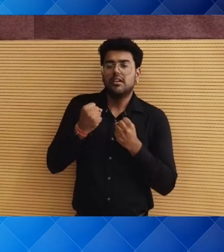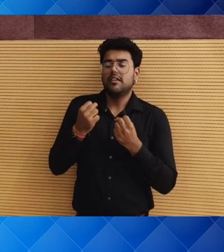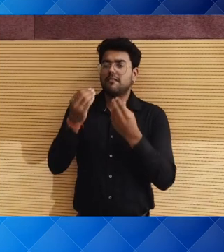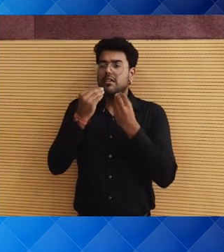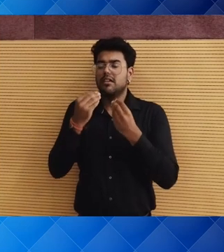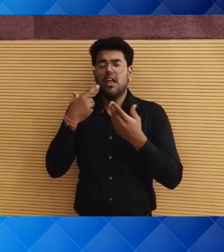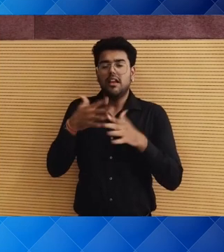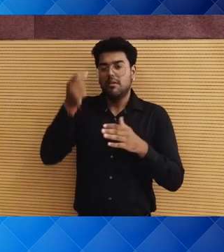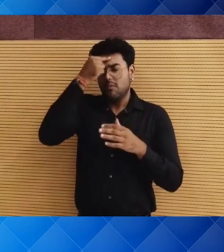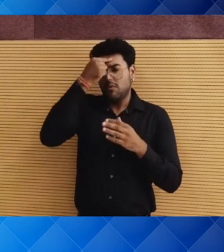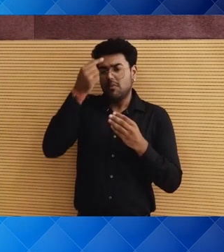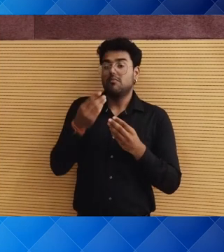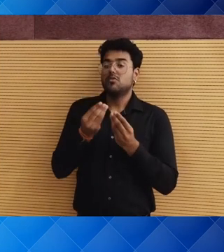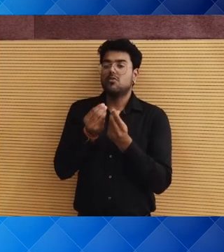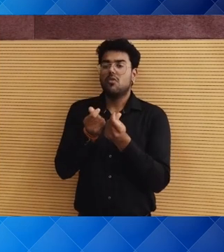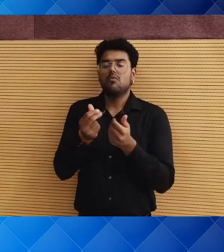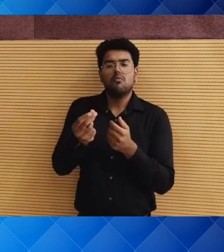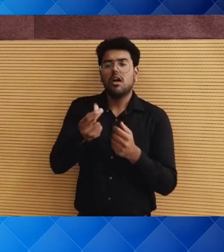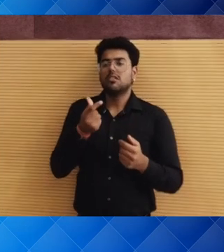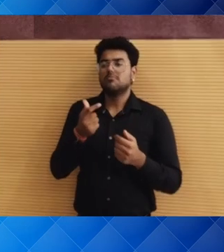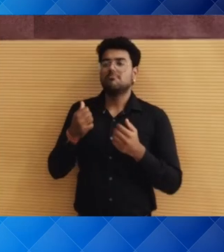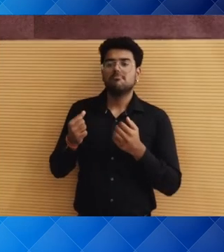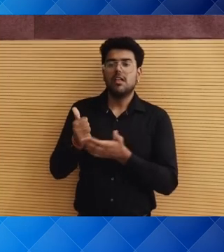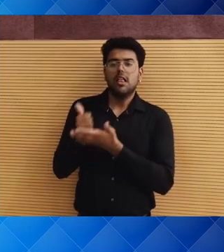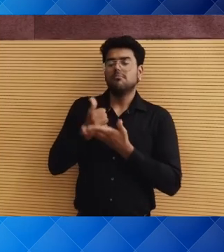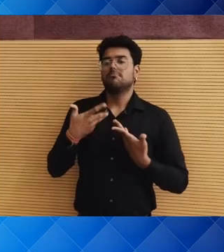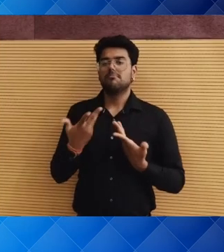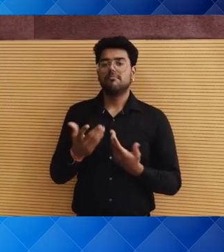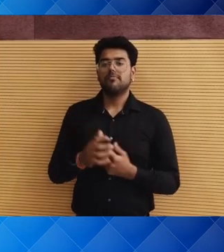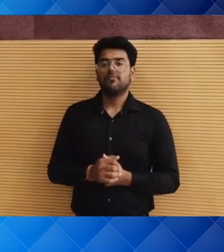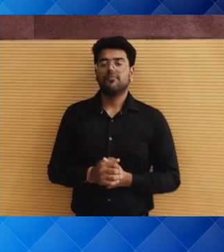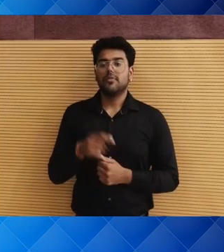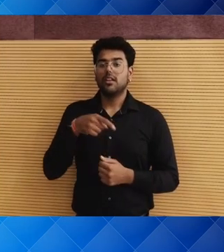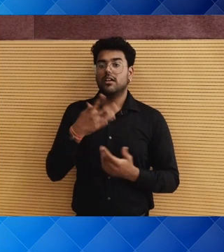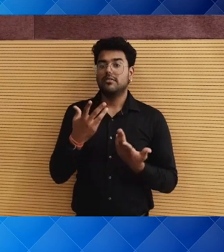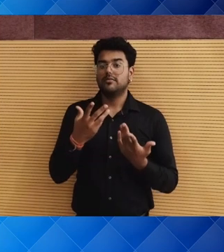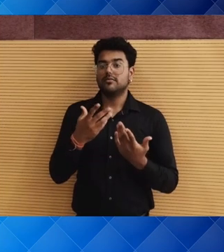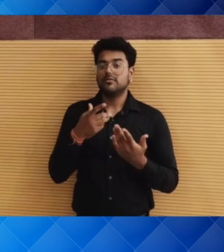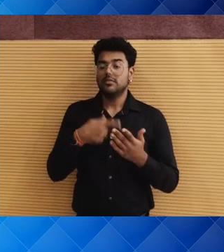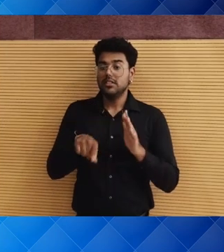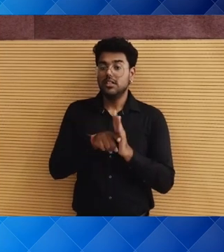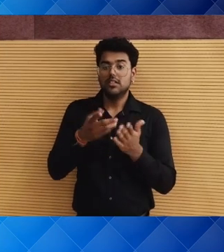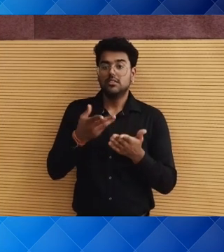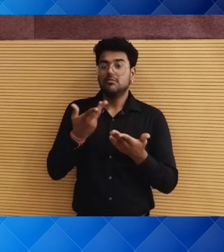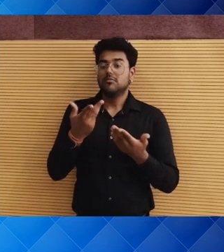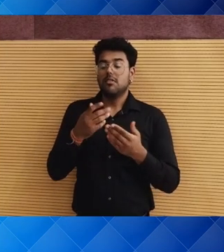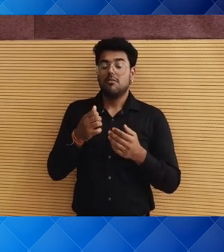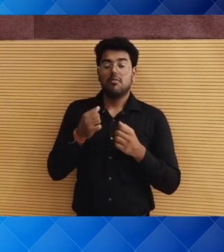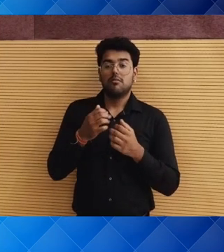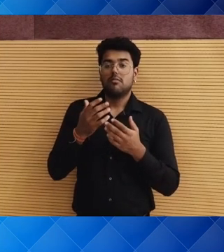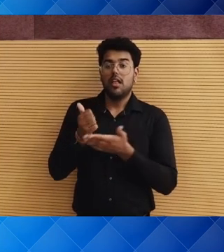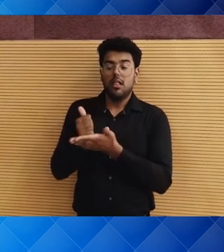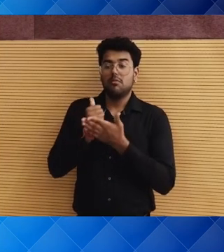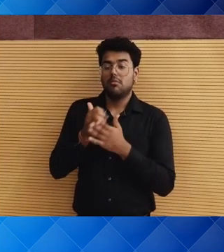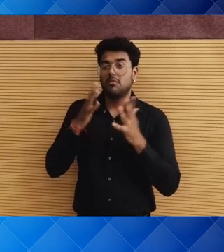भी परेशानी में अगर रहते हैं तो एकदम हमारा साथ देती हैं। इस दस्तावेज के निर्माण में उनका बहुत बड़ा हाथ है, क्योंकि